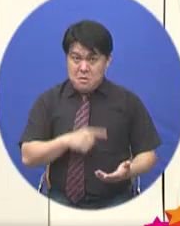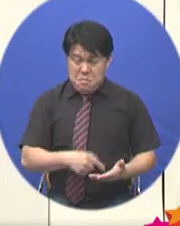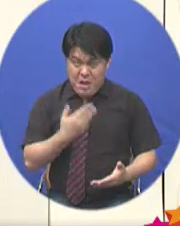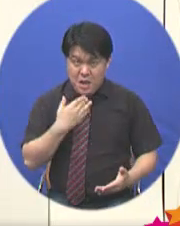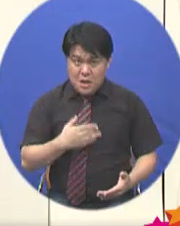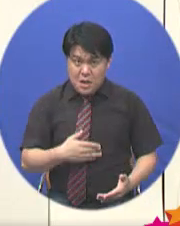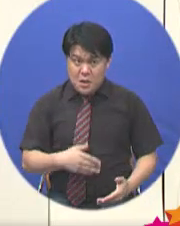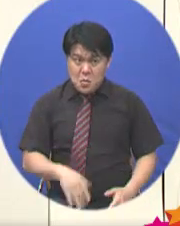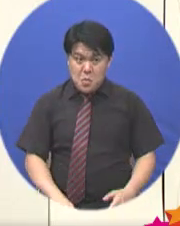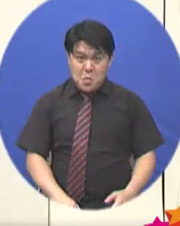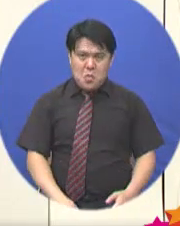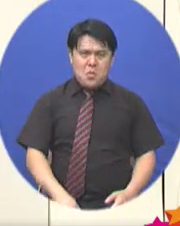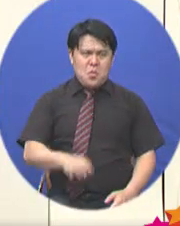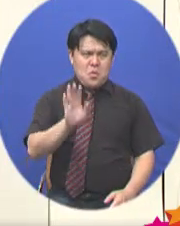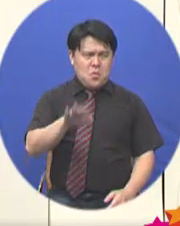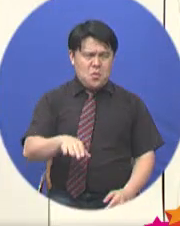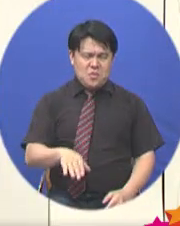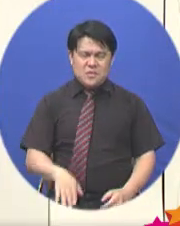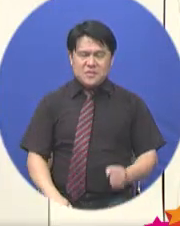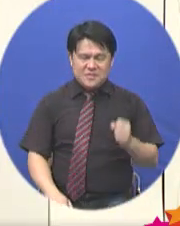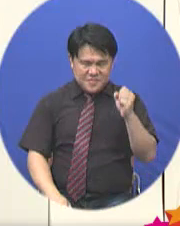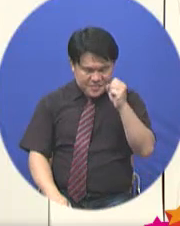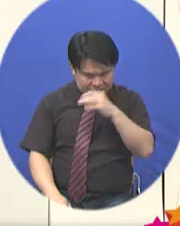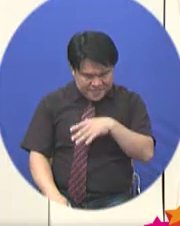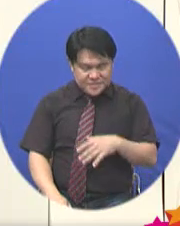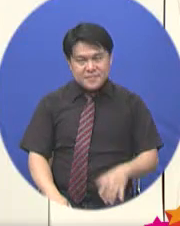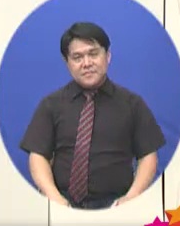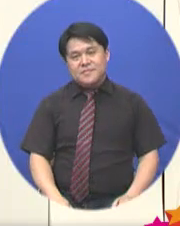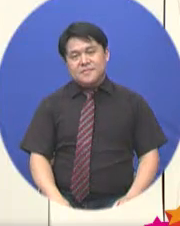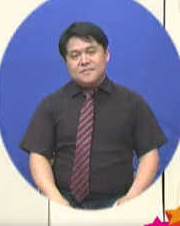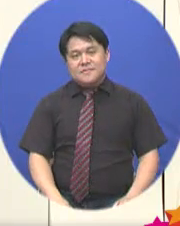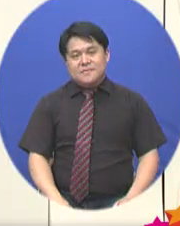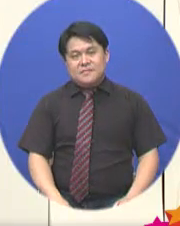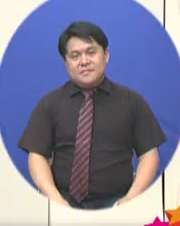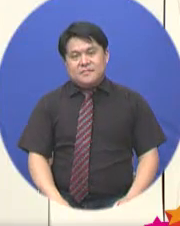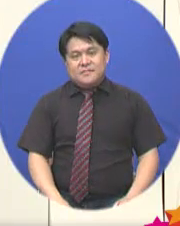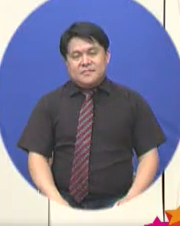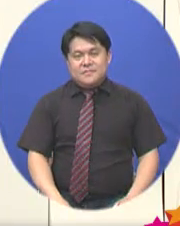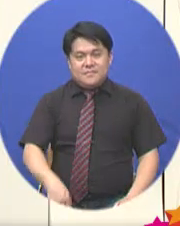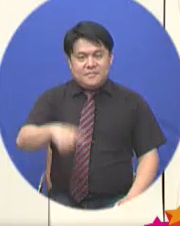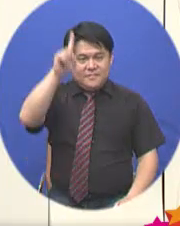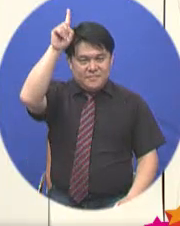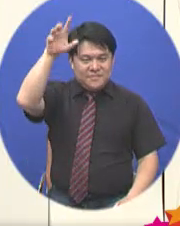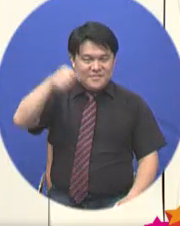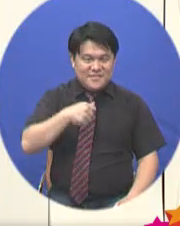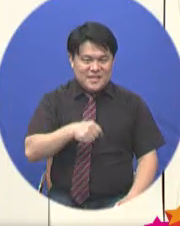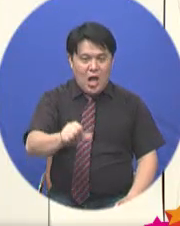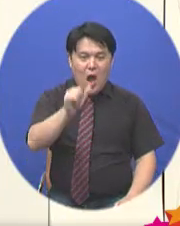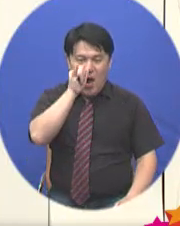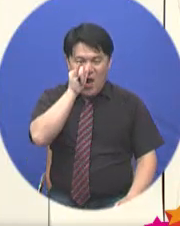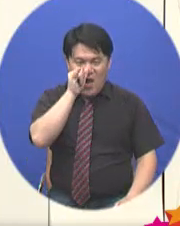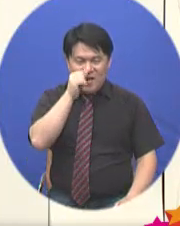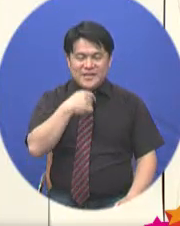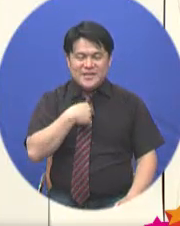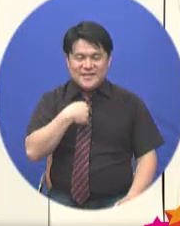수 있어요. 그래서 궁금해서 여쭤본 그냥, 거예요. 네. 그냥 하늘에서 얻은 아들.